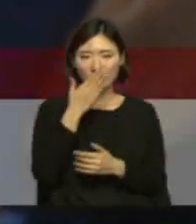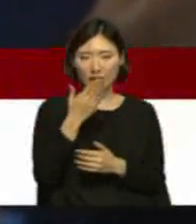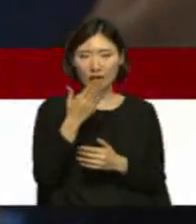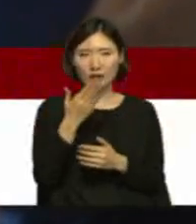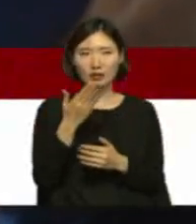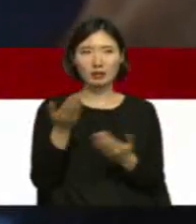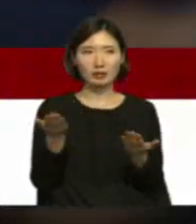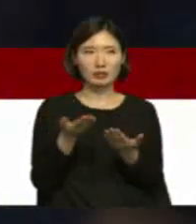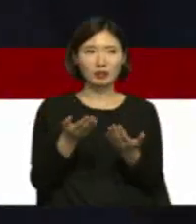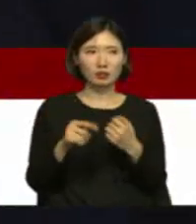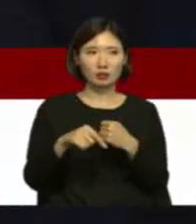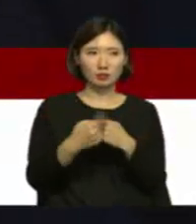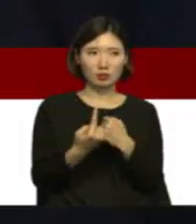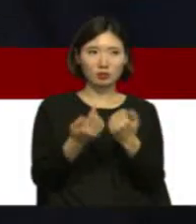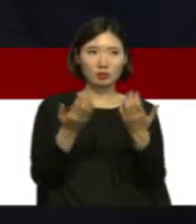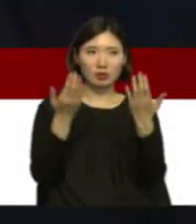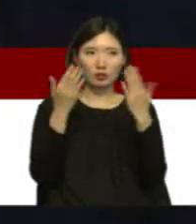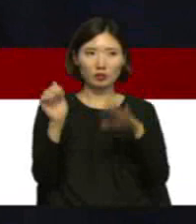같은 경우에는